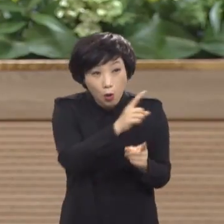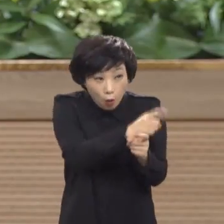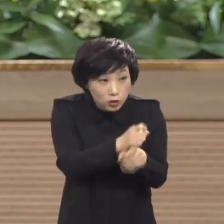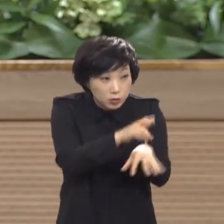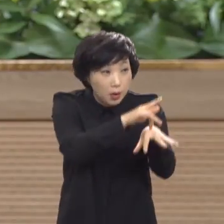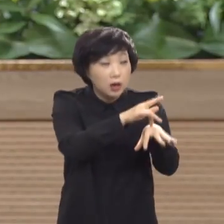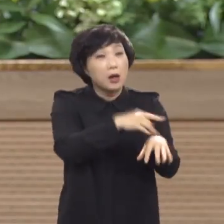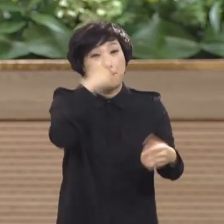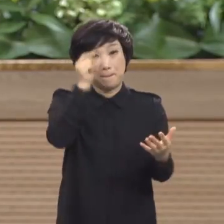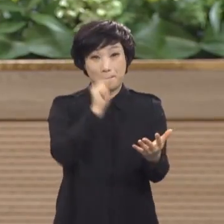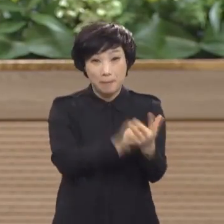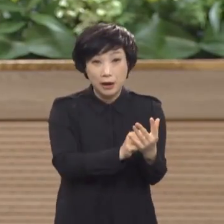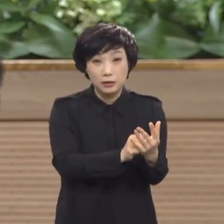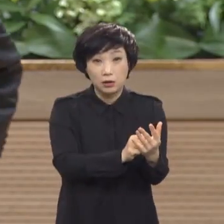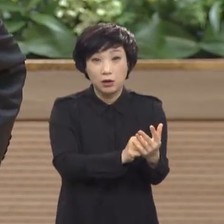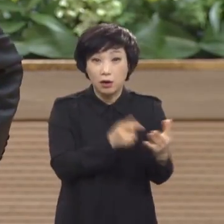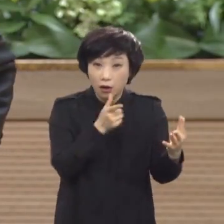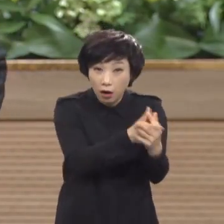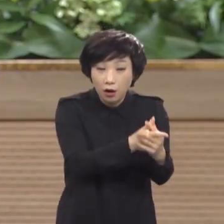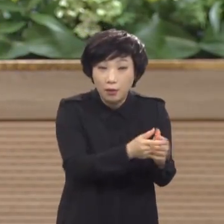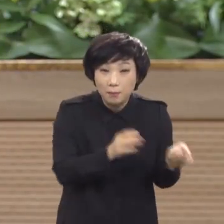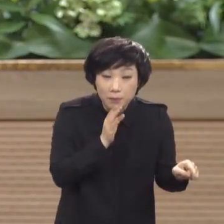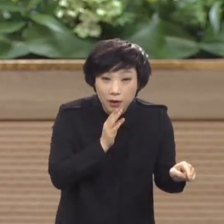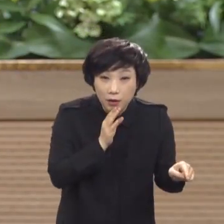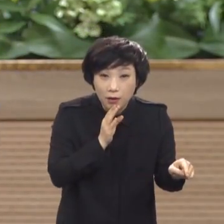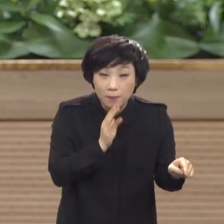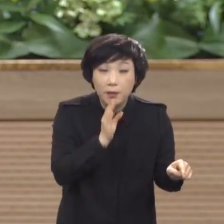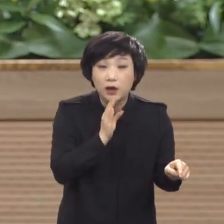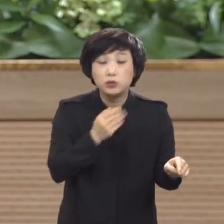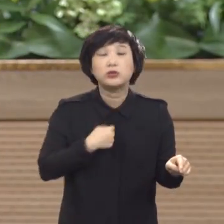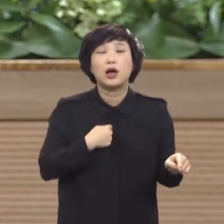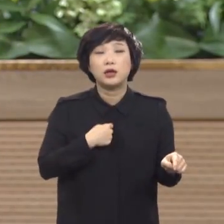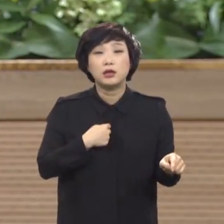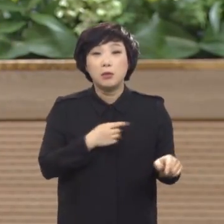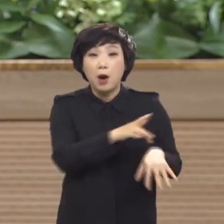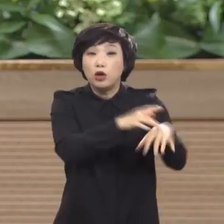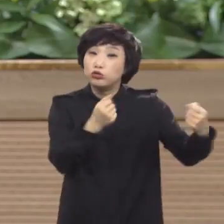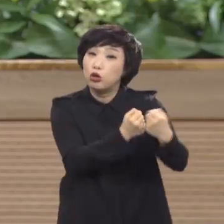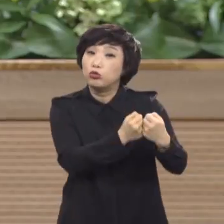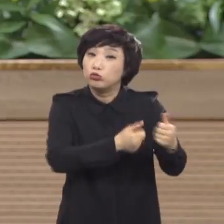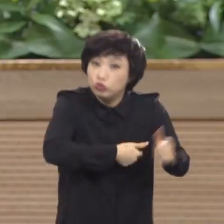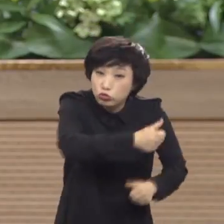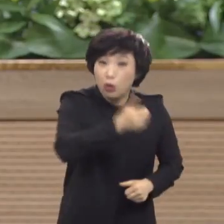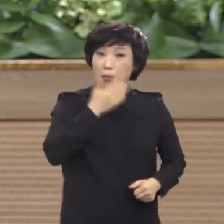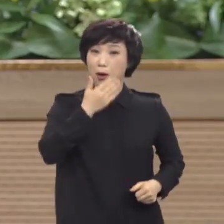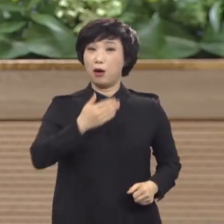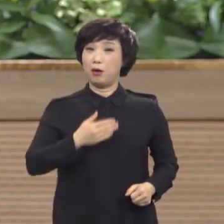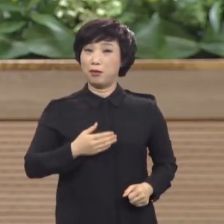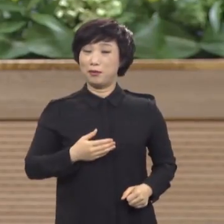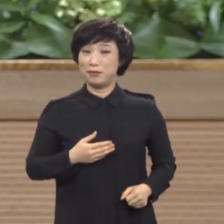원수를 발견해야, 원수를 발견해와 그놈과 싸울 수 있다 이 말입니다.